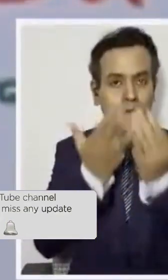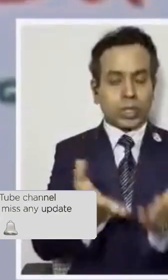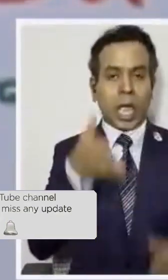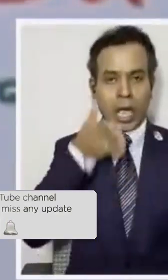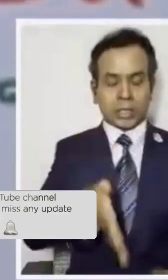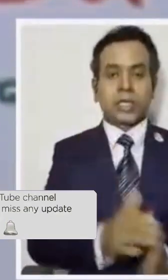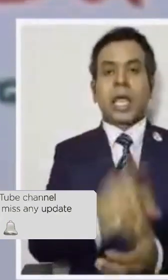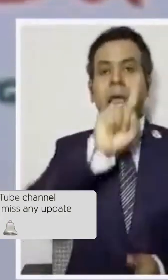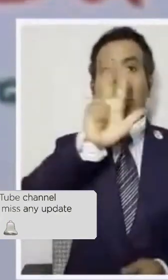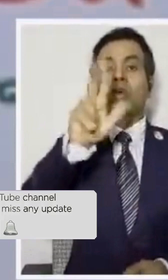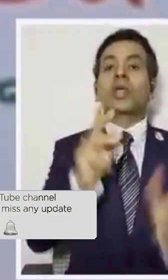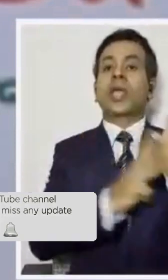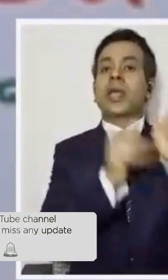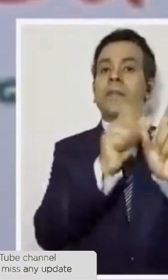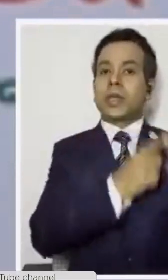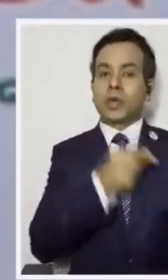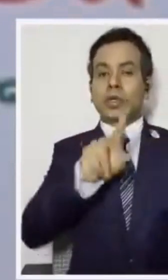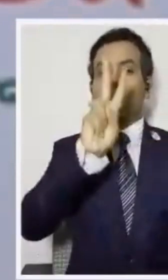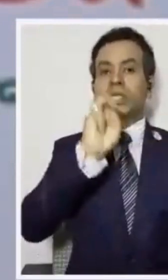4 জ্যৈষ্ঠ 1427 এবং